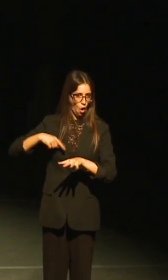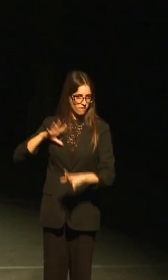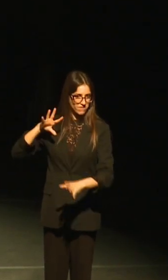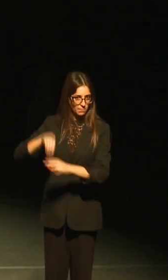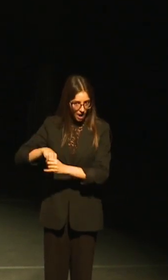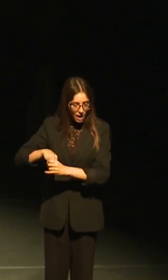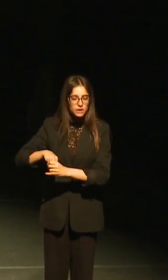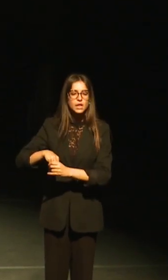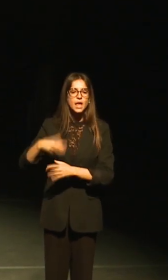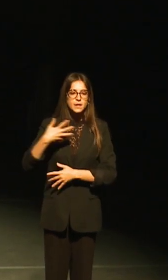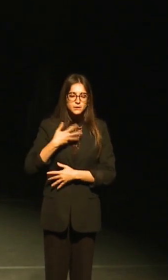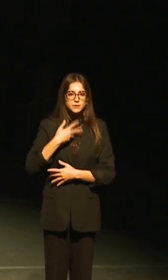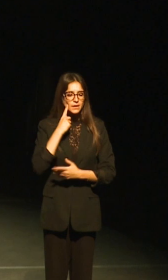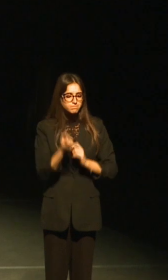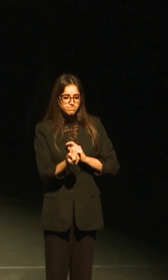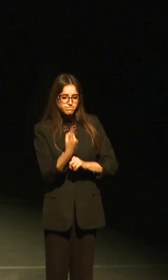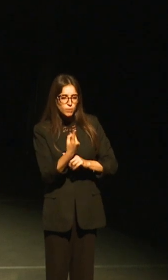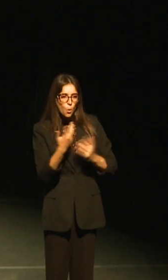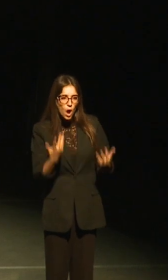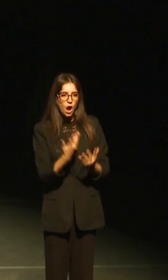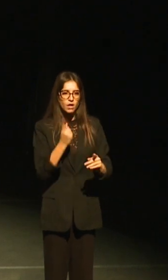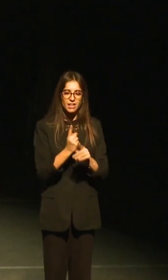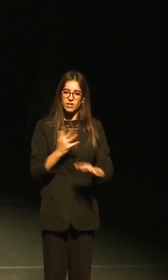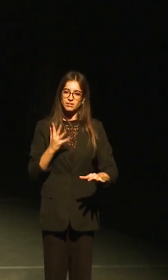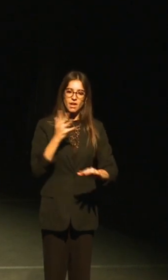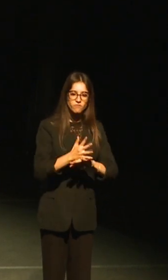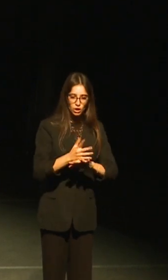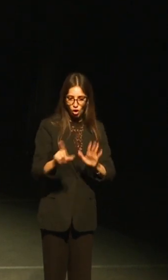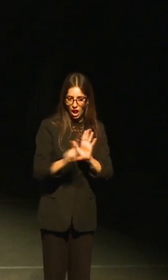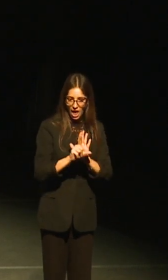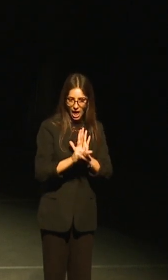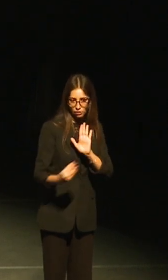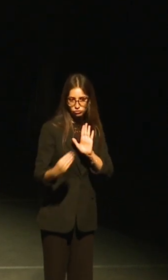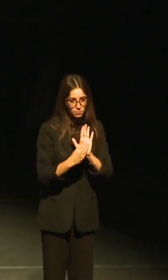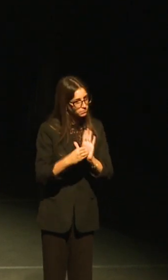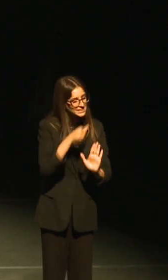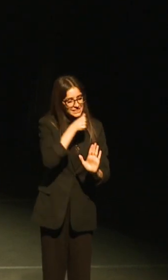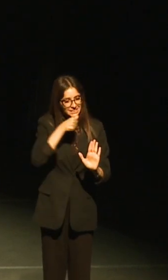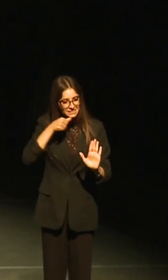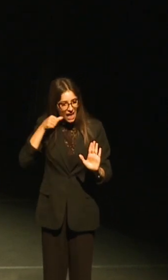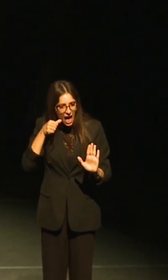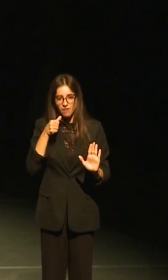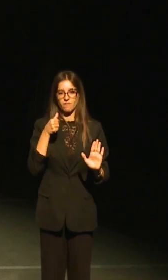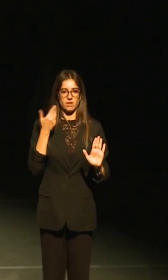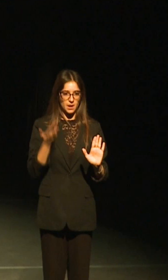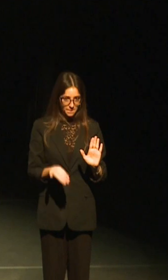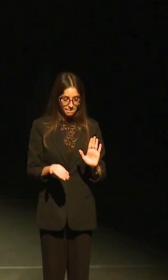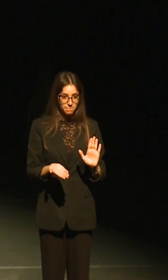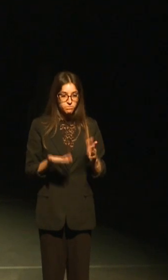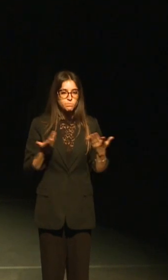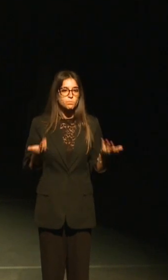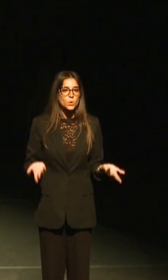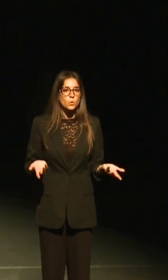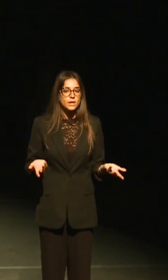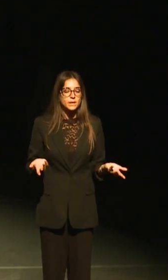che un intervento legislativo era ormai necessario e doveroso e quindi